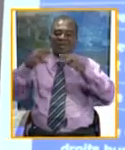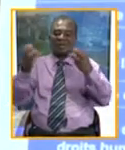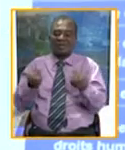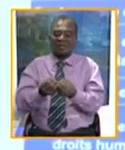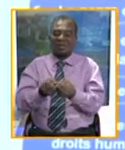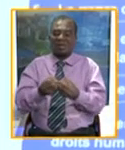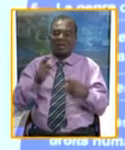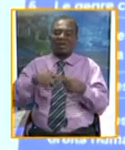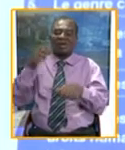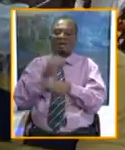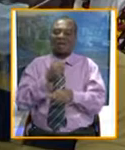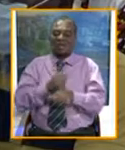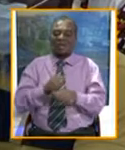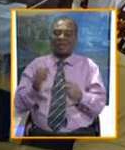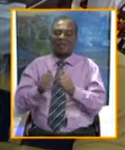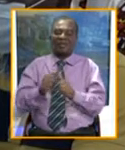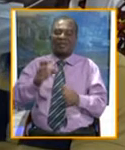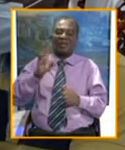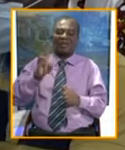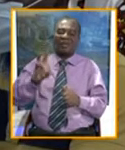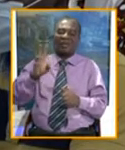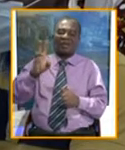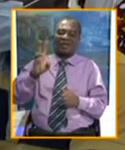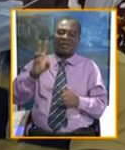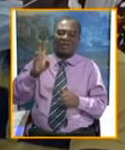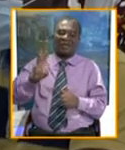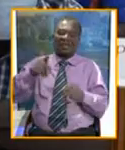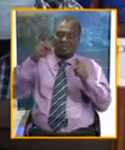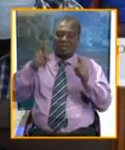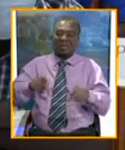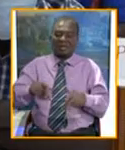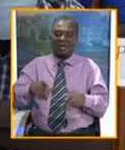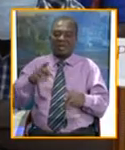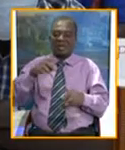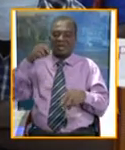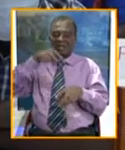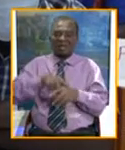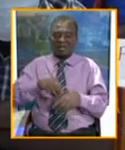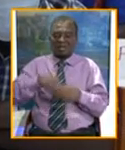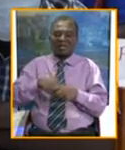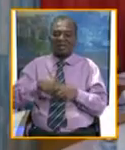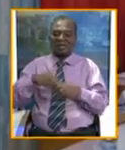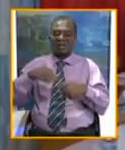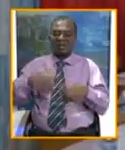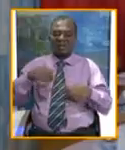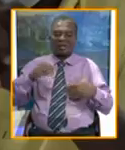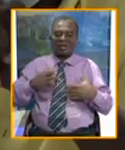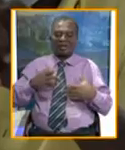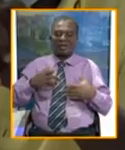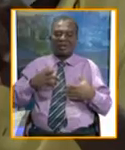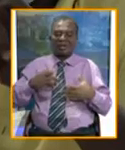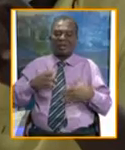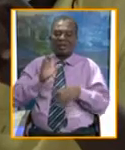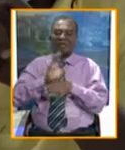et Jacqueville, regroupant 76 points focaux de la Croix-Rouge dans autant de districts sanitaires de Côte d'Ivoire. La Côte d'Ivoire a adopté